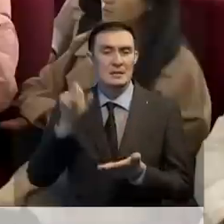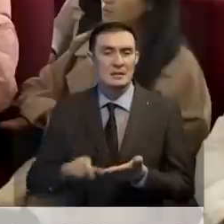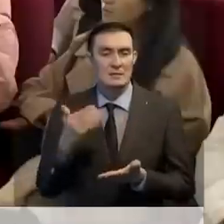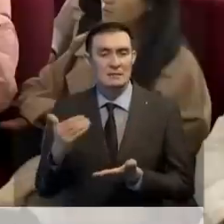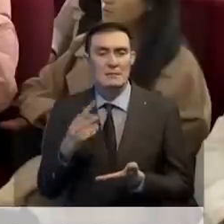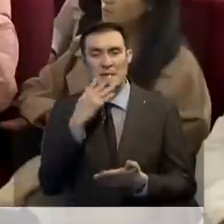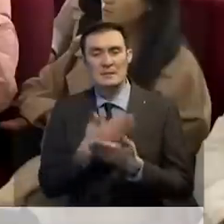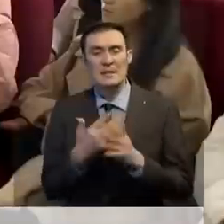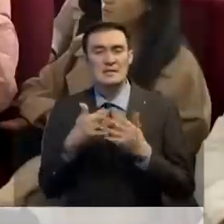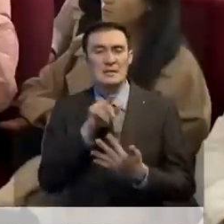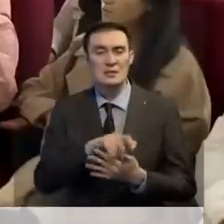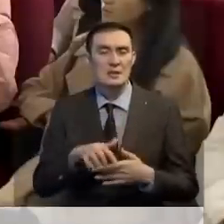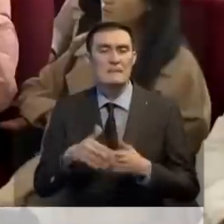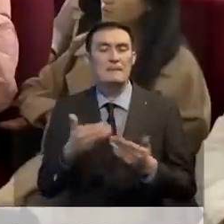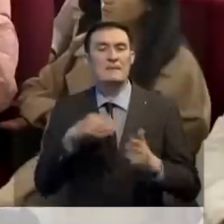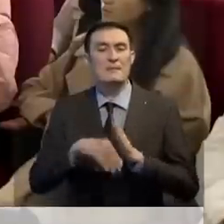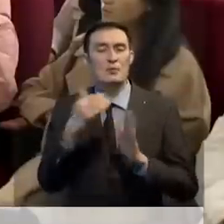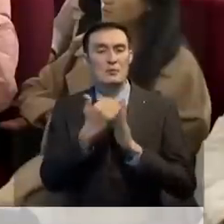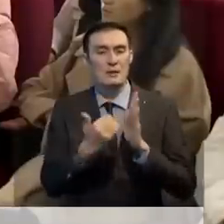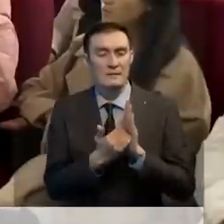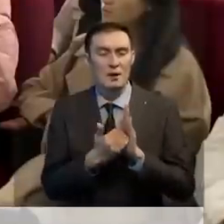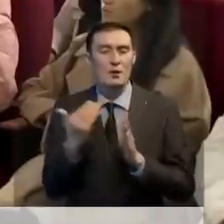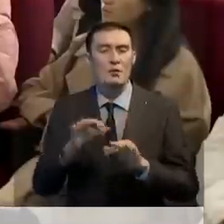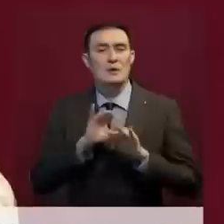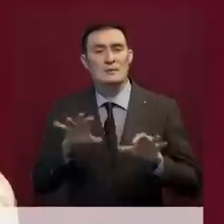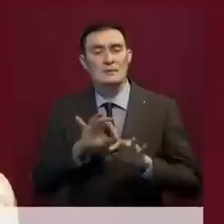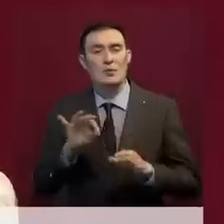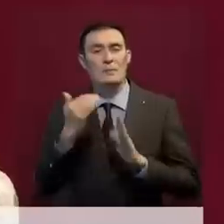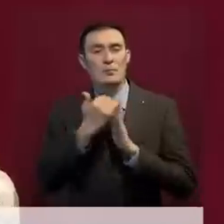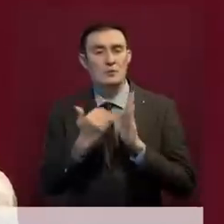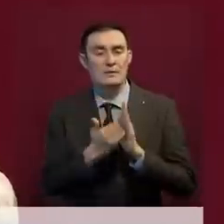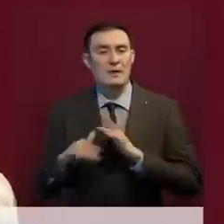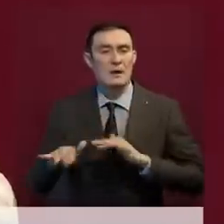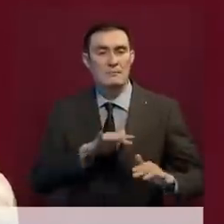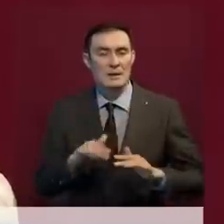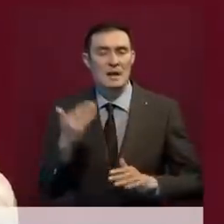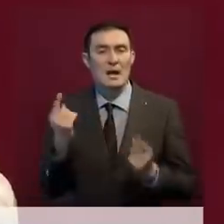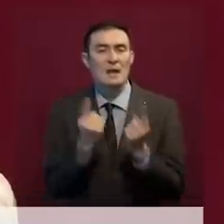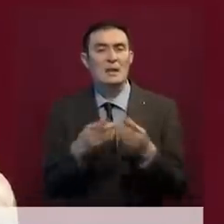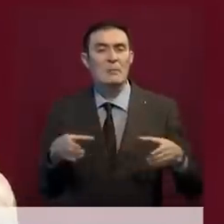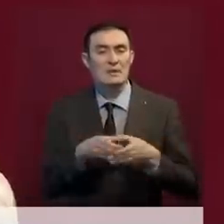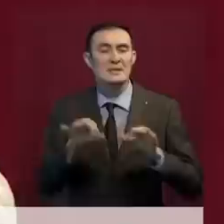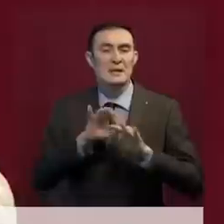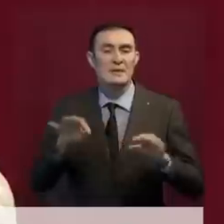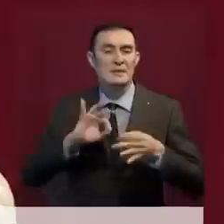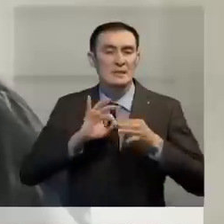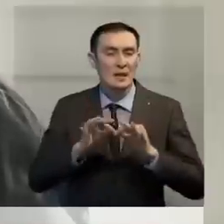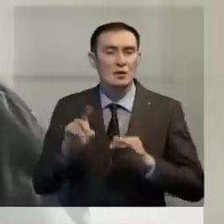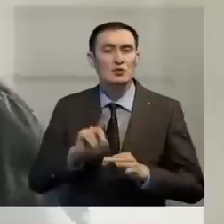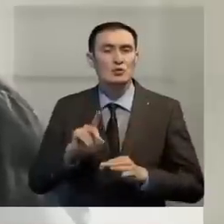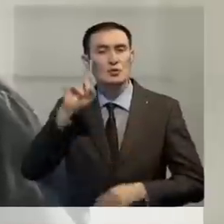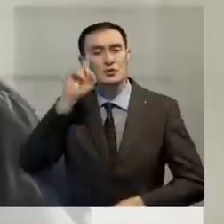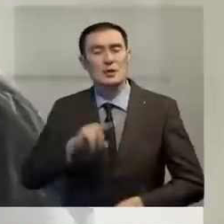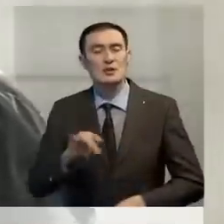сторонники презентовали сельчанам предвыборную программу. Агузбаев остановился на основных пунктах кампании, а однопартийцы рассказали детально, что